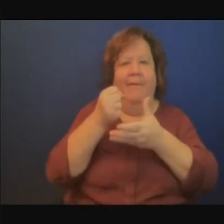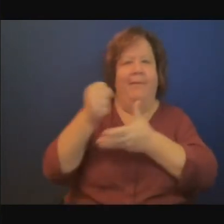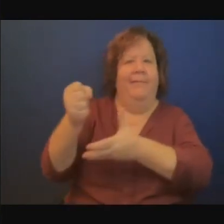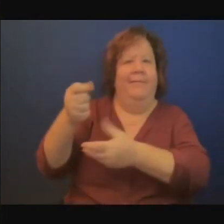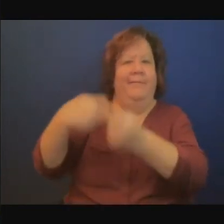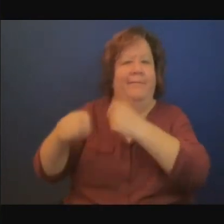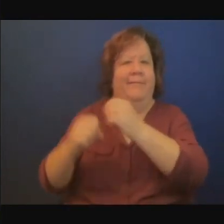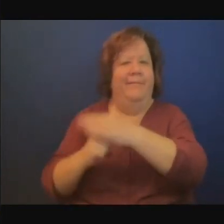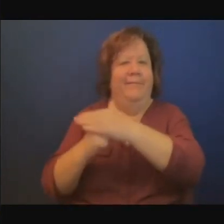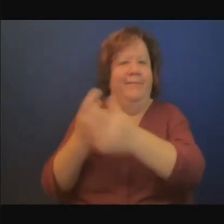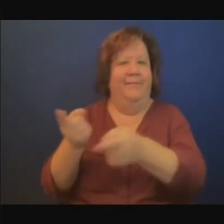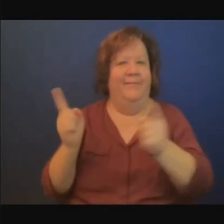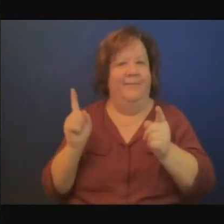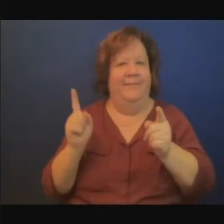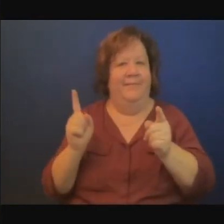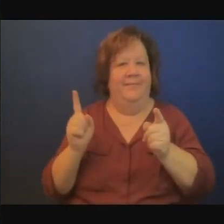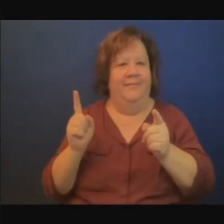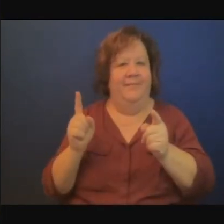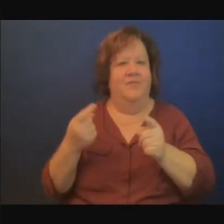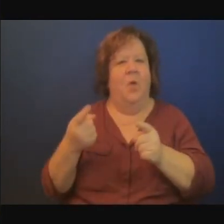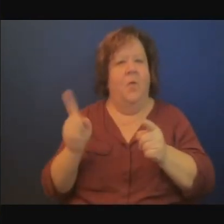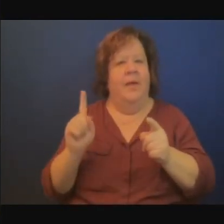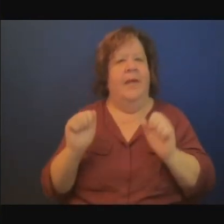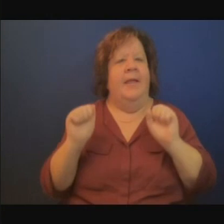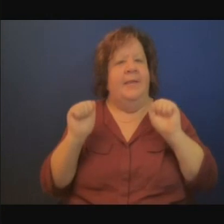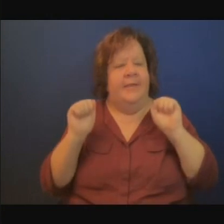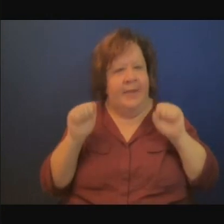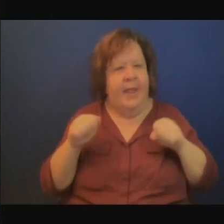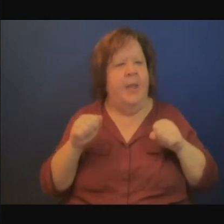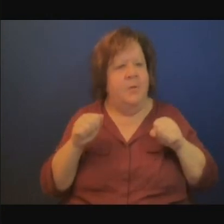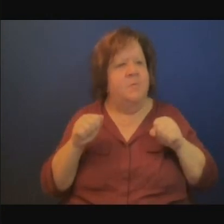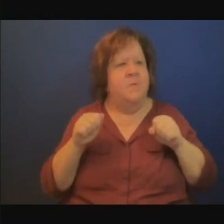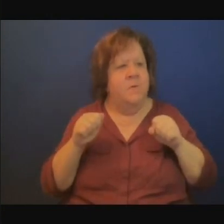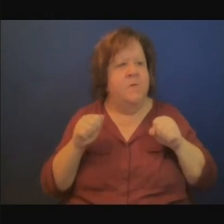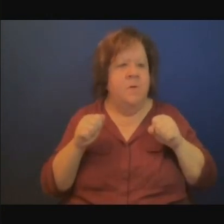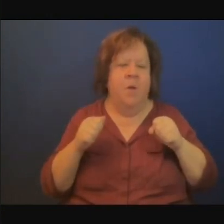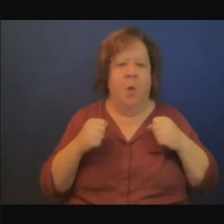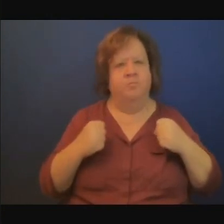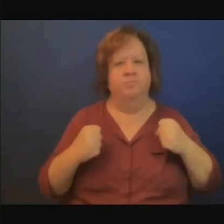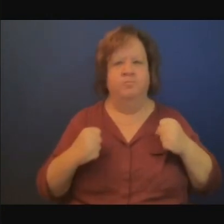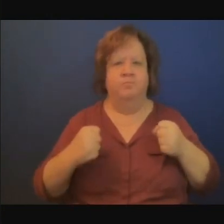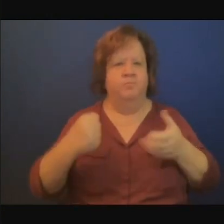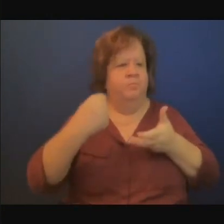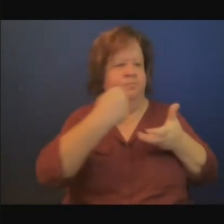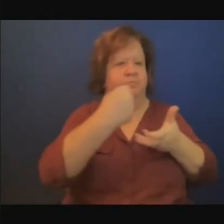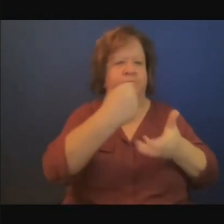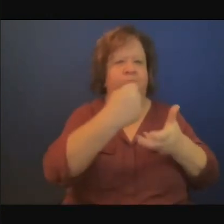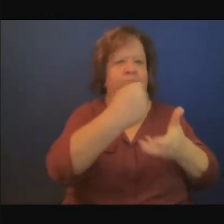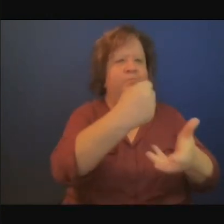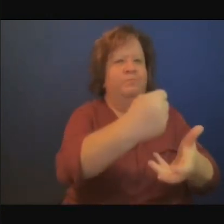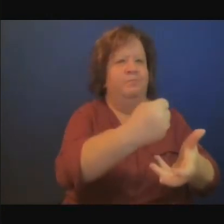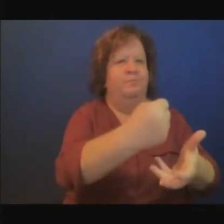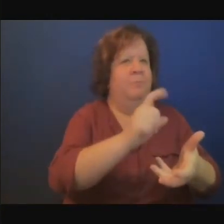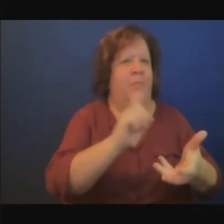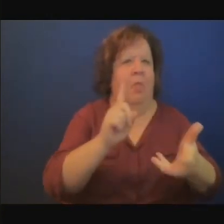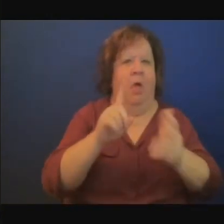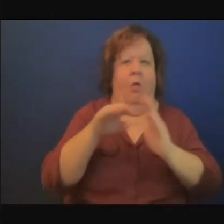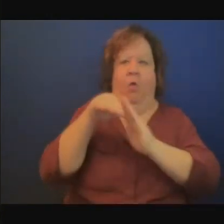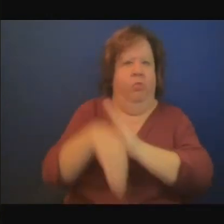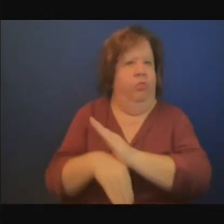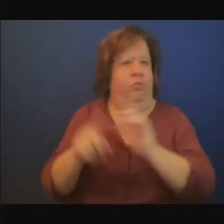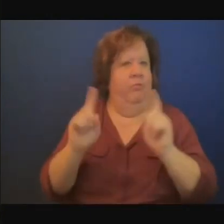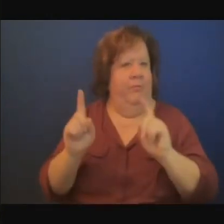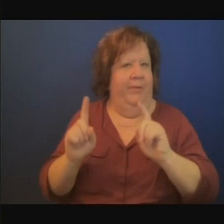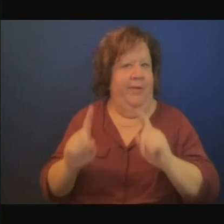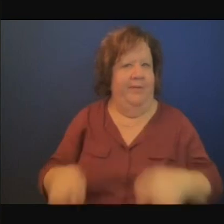pour s'attaquer aux risques spécifiques aux sources d'énergie renouvelable en plus du risque souverain qui concerne tous les projets voilà les idées que je voulais vous